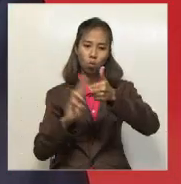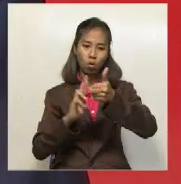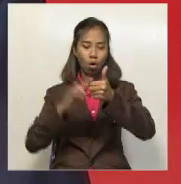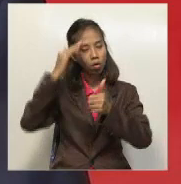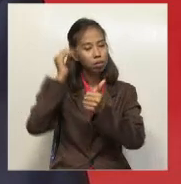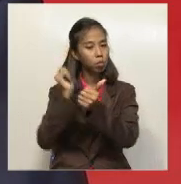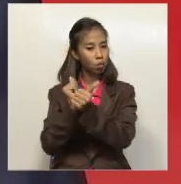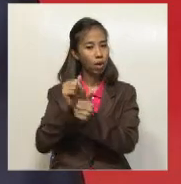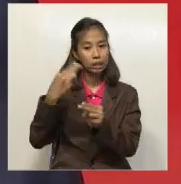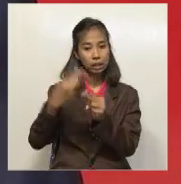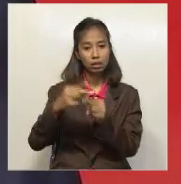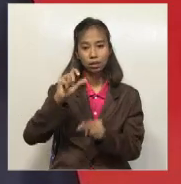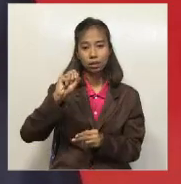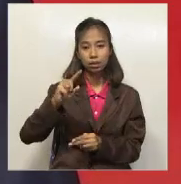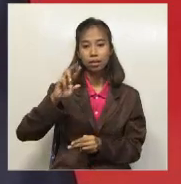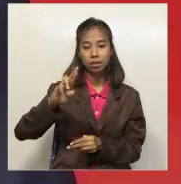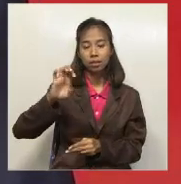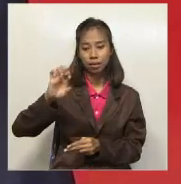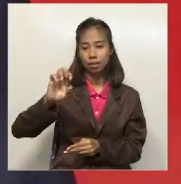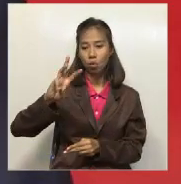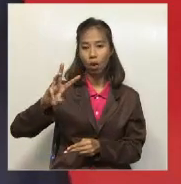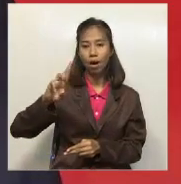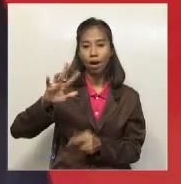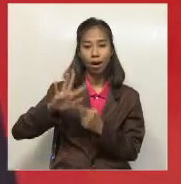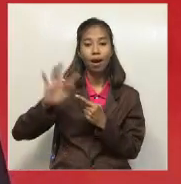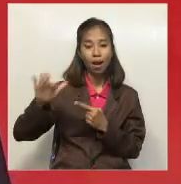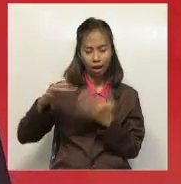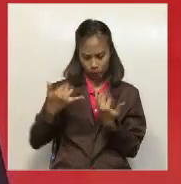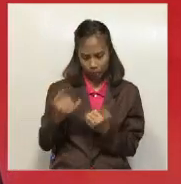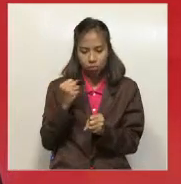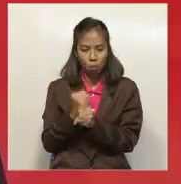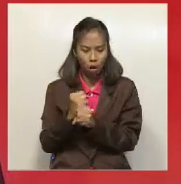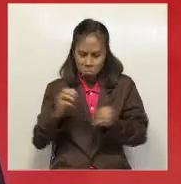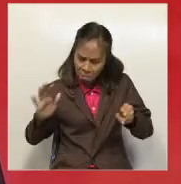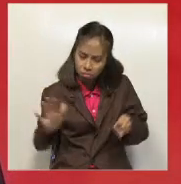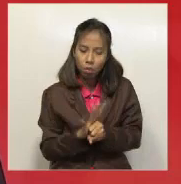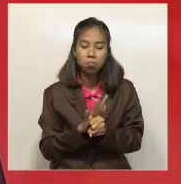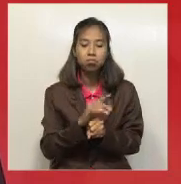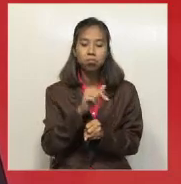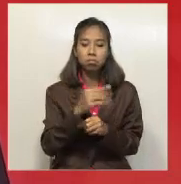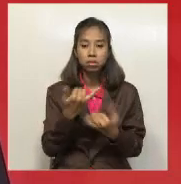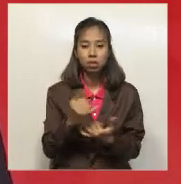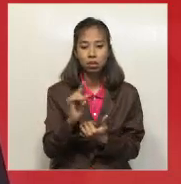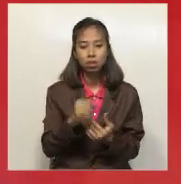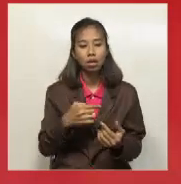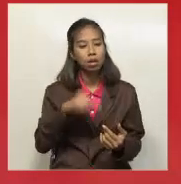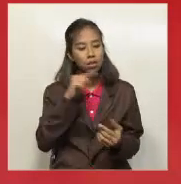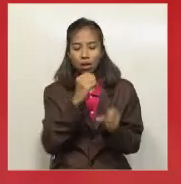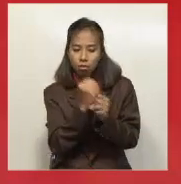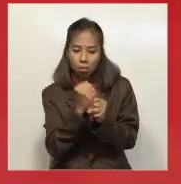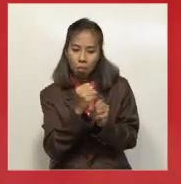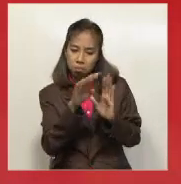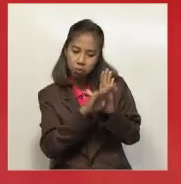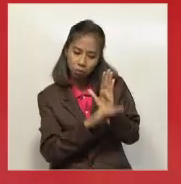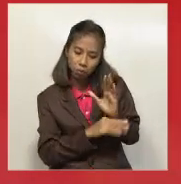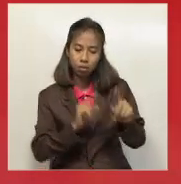ชาการตำรวจแห่งชาติที่เข้ามารับผิดชอบคดีนี้เนี่ยจะทำงานอย่างเต็มที่ไม่ว่าจะดำเนินการอย่างไร